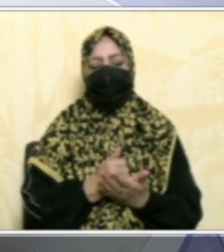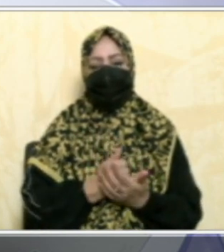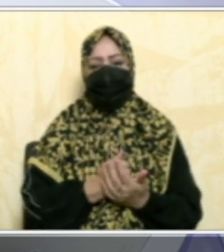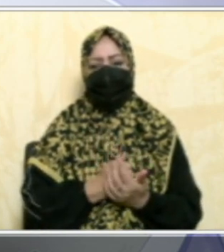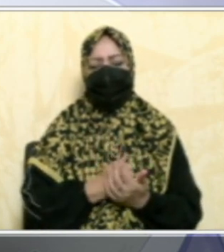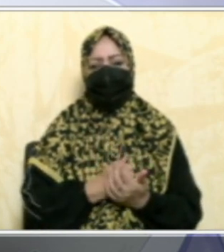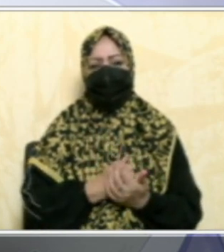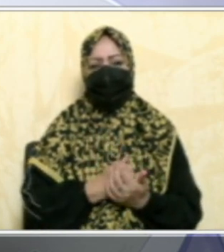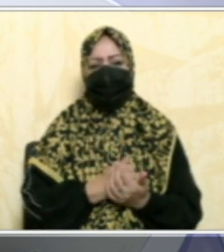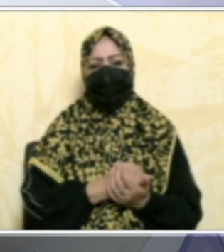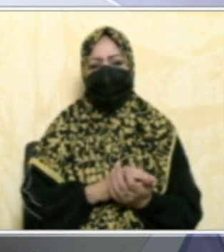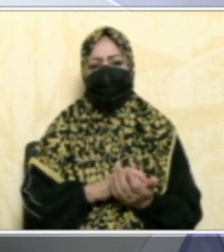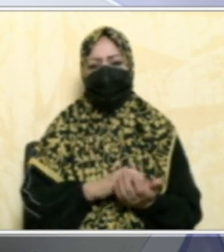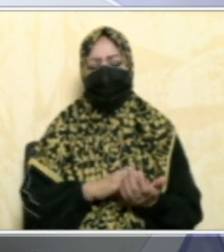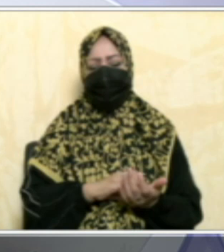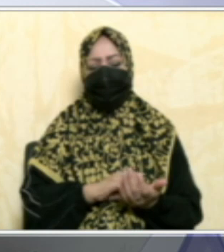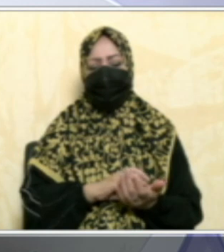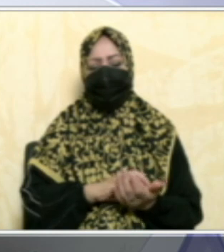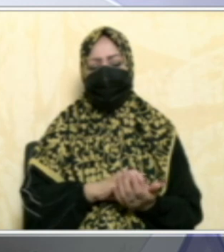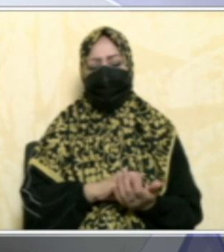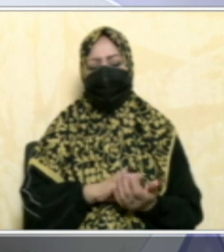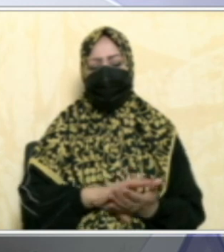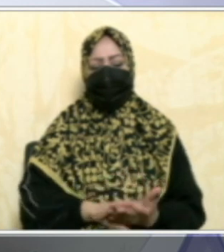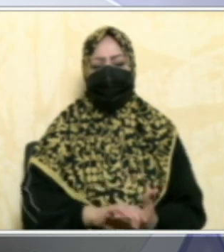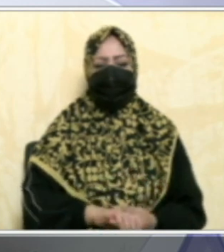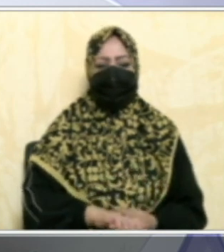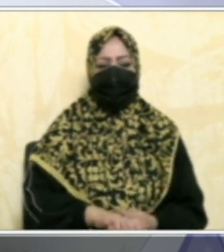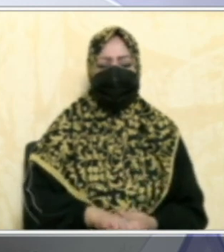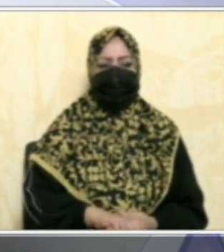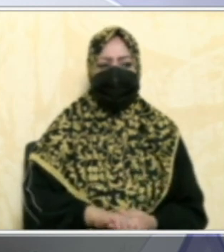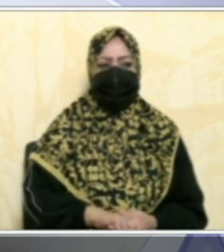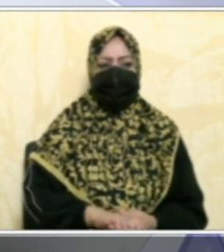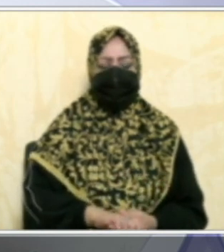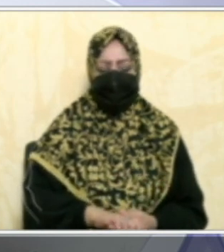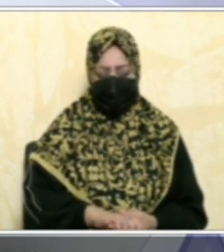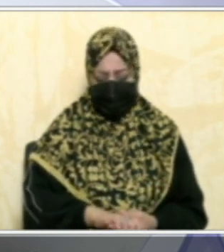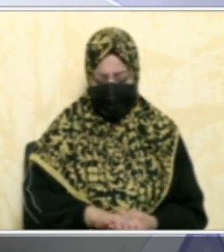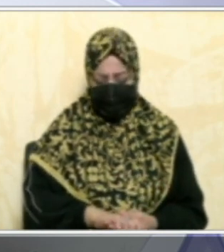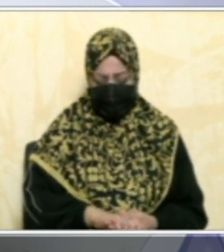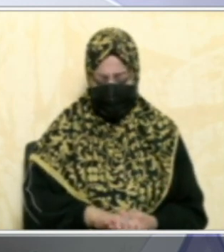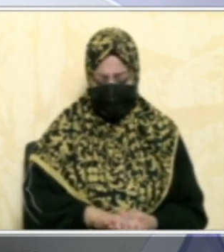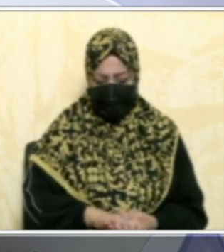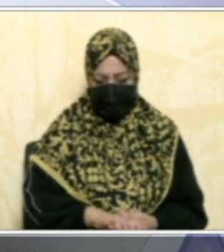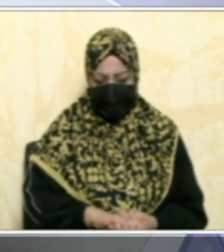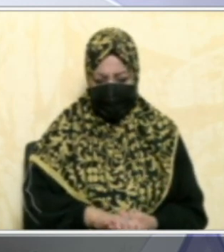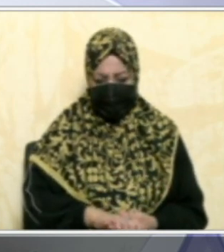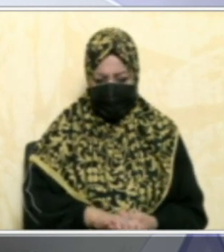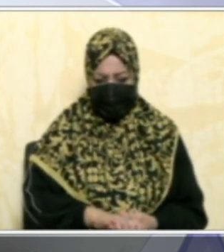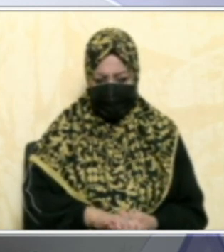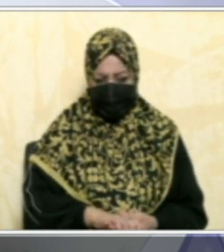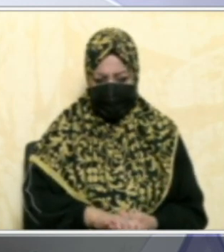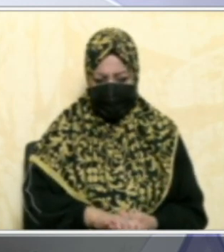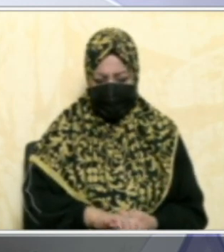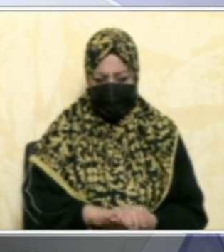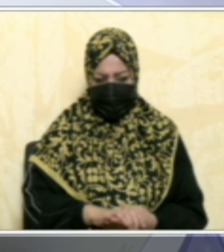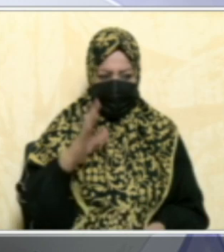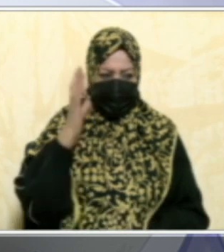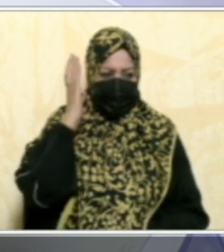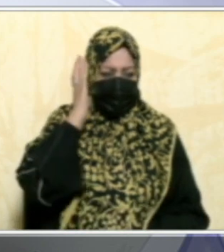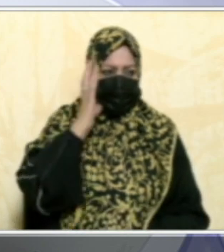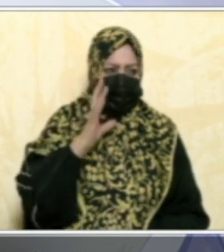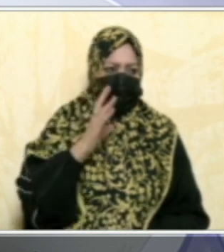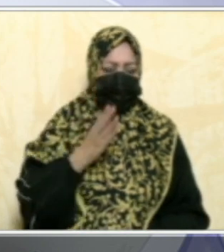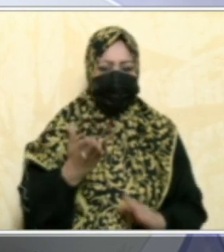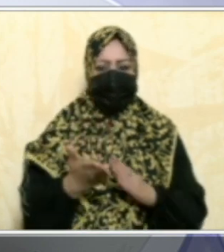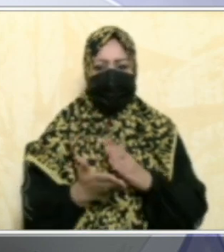شنو هي حكم منصات التداول الإلكترونية؟ يتداول فيها العملة تقصدي؟ تداول فيها العملة